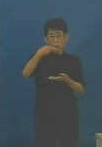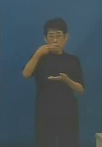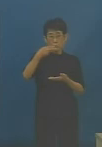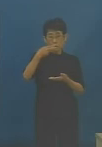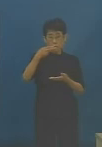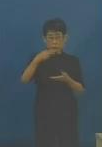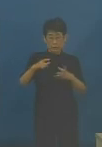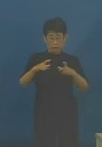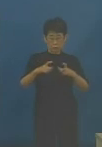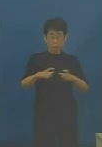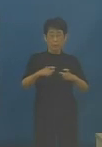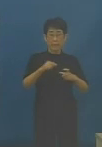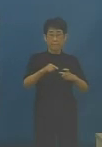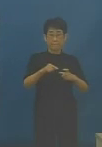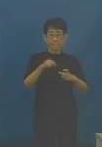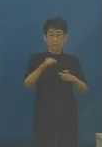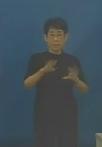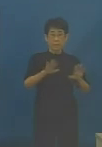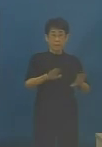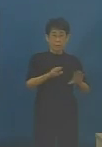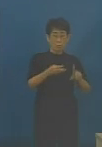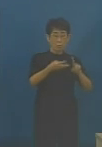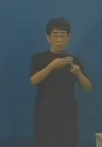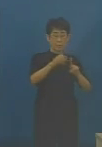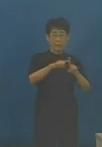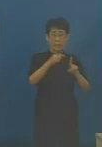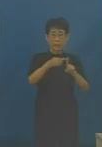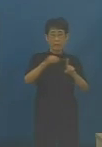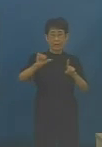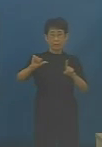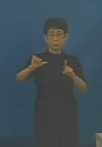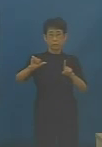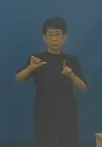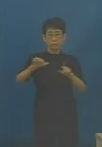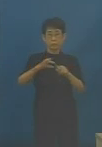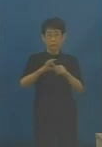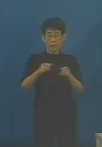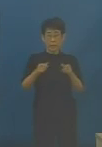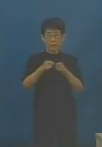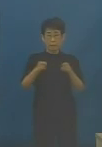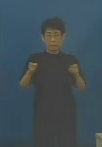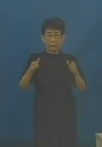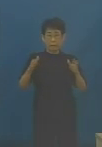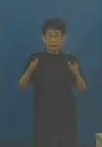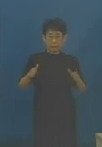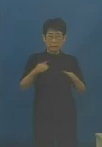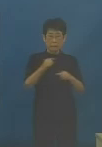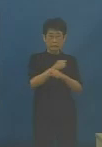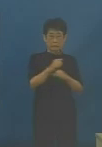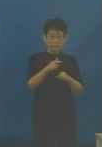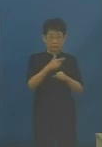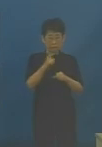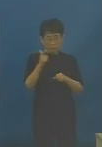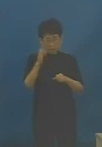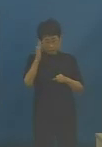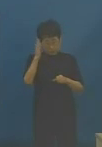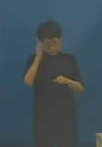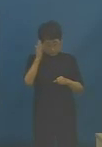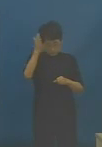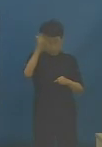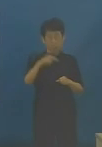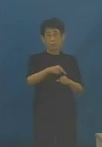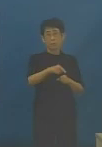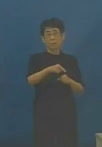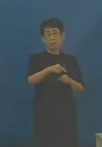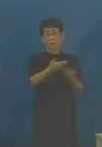これも今の BA5 で長く需要停滞の傾向が続いていると考えられ